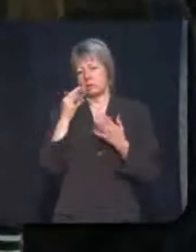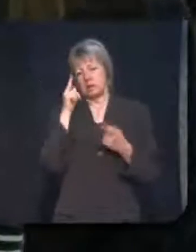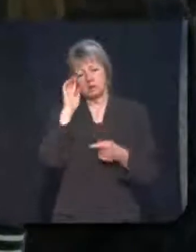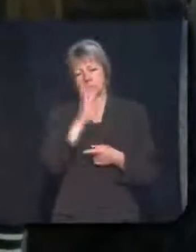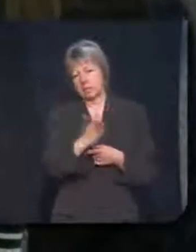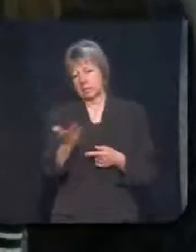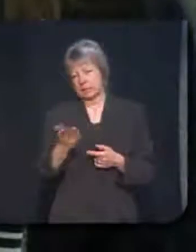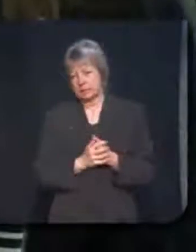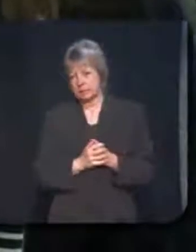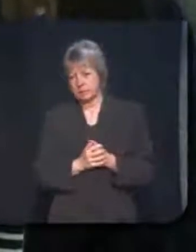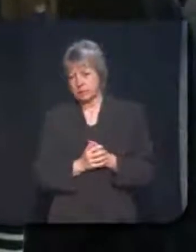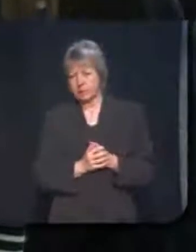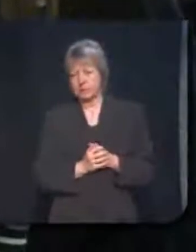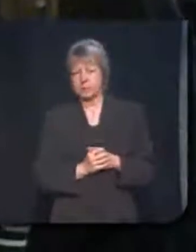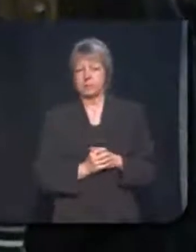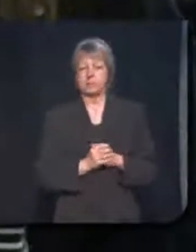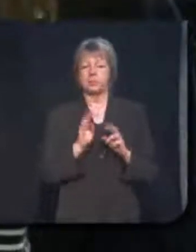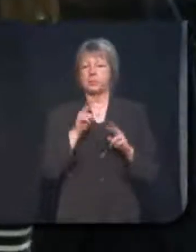dazu